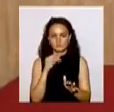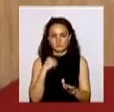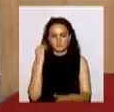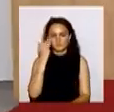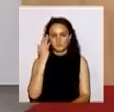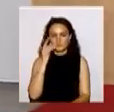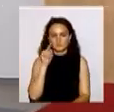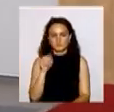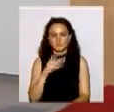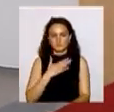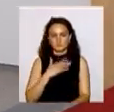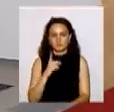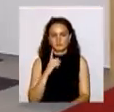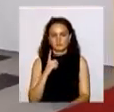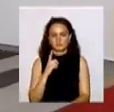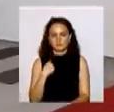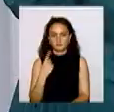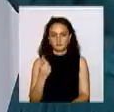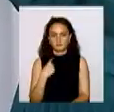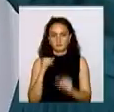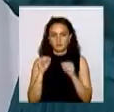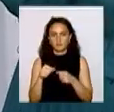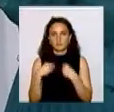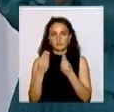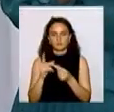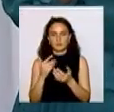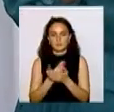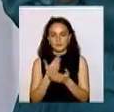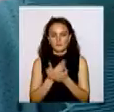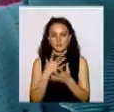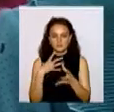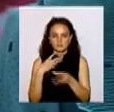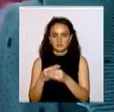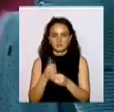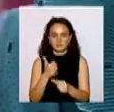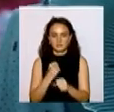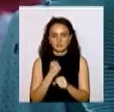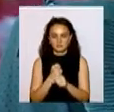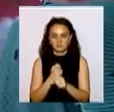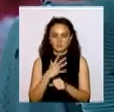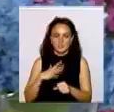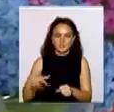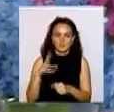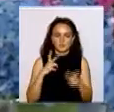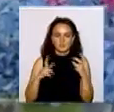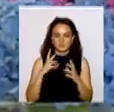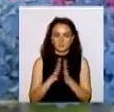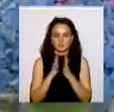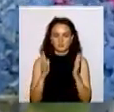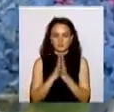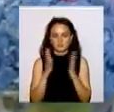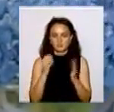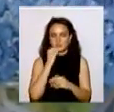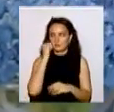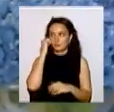რომ თქვენ ჩვენ და ჩვენ თქვენ მოგეცით საშუალება, რომ ბევრი კარგი ამბავი გაგვეკეთებინა. უღრმესი მადლობა საქართველოს უნივერსიტეტს